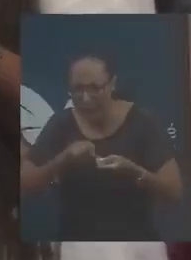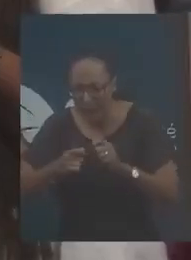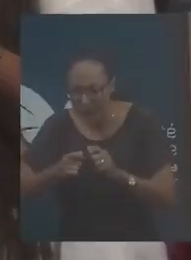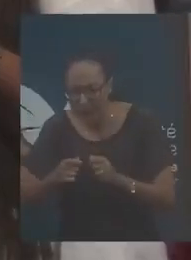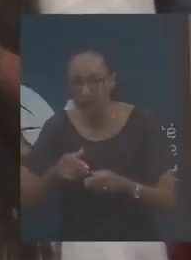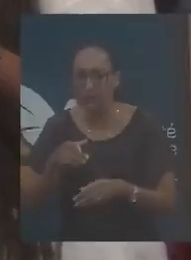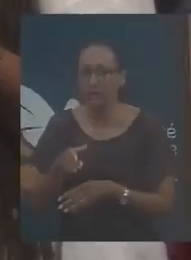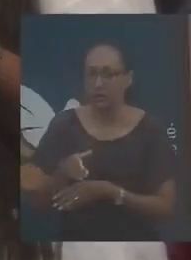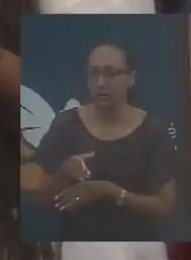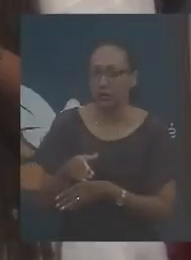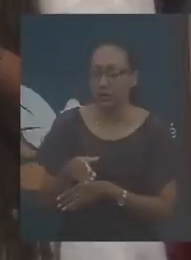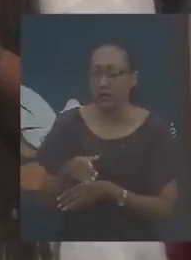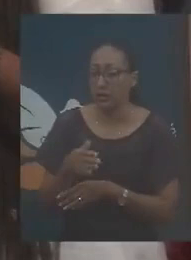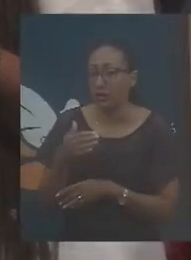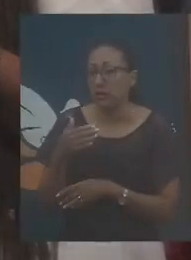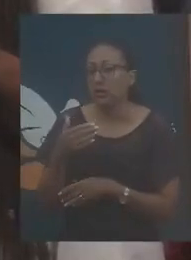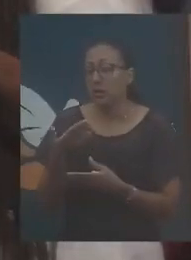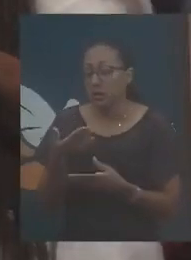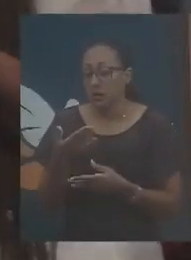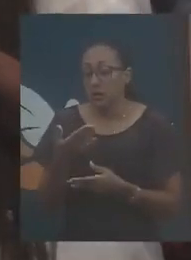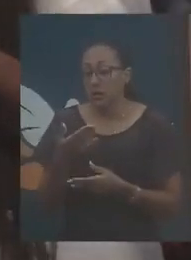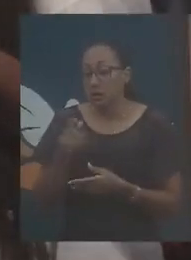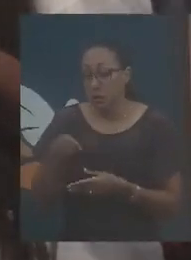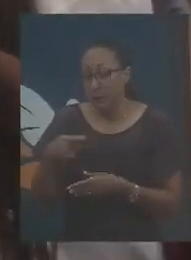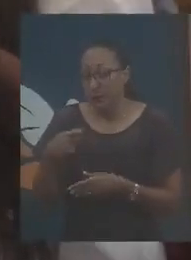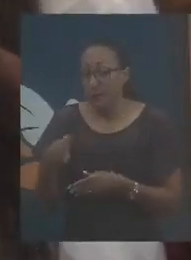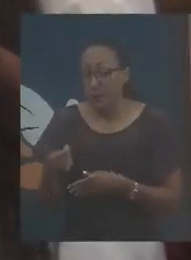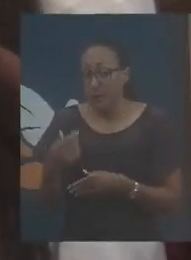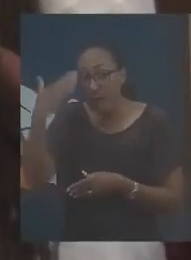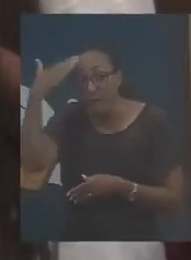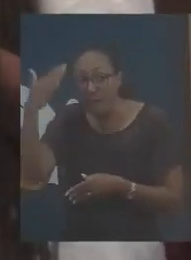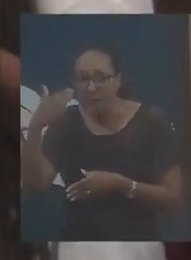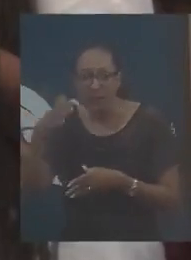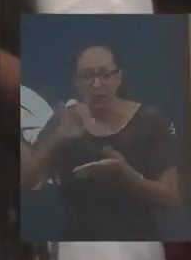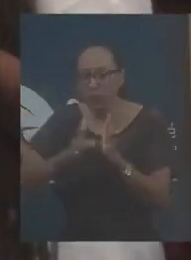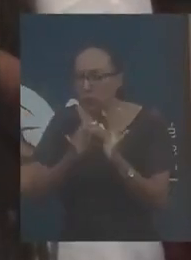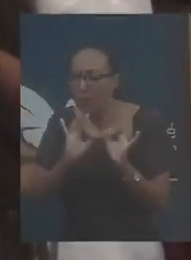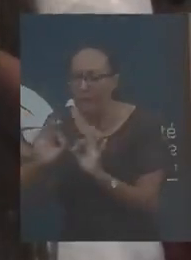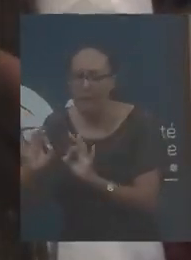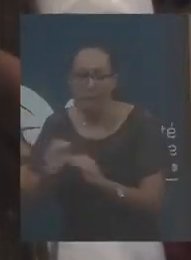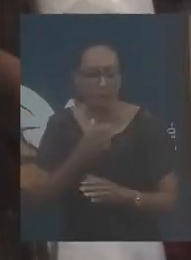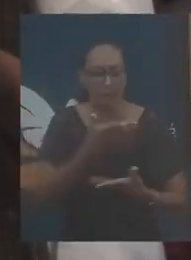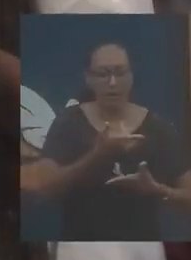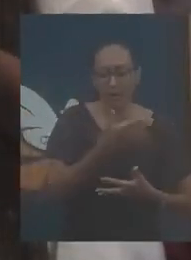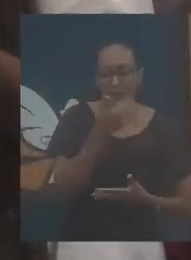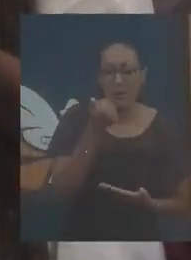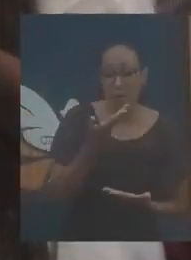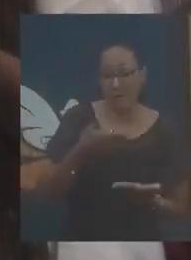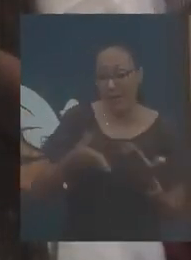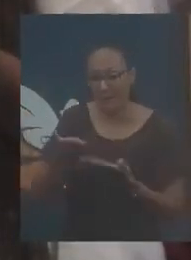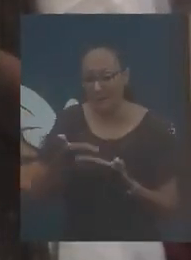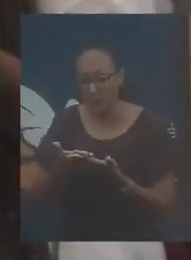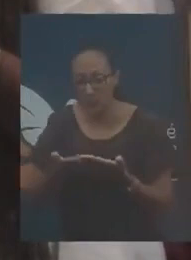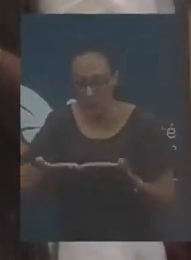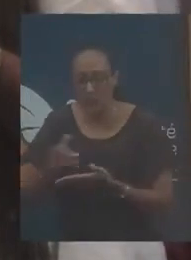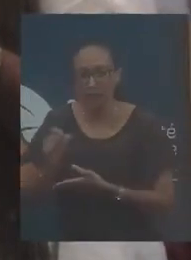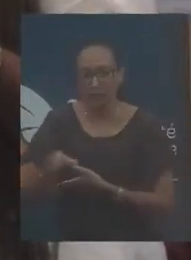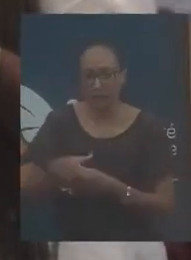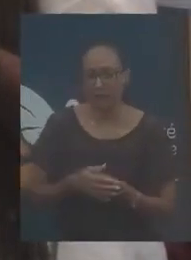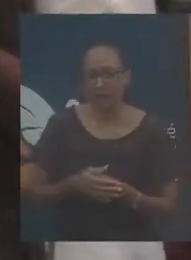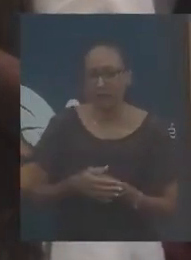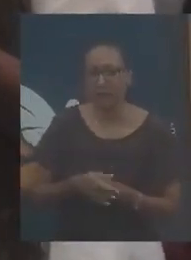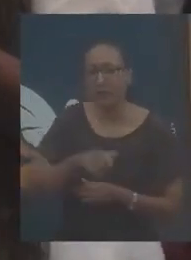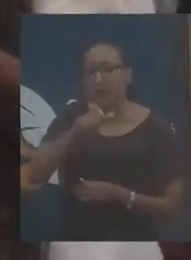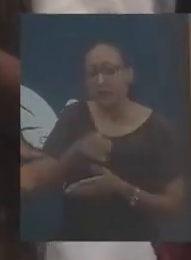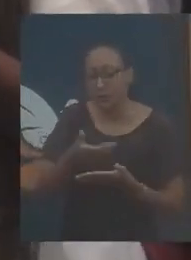aujourd'hui, je crois que la Martinique se sentirait mieux. Alors, le cas d'Hervé Pinto, c'est un cas qu'il faudrait que vous élus, nous comptons